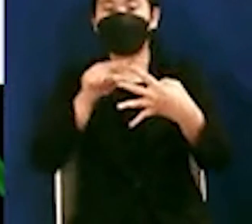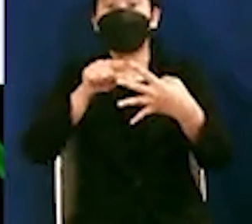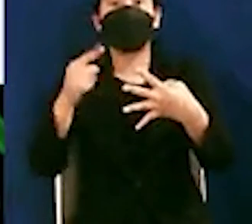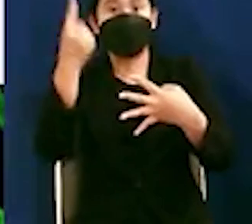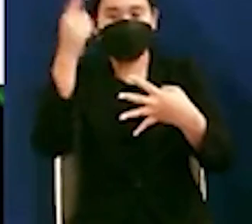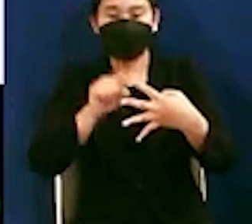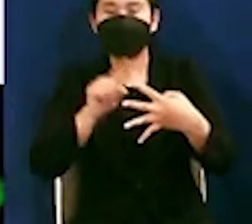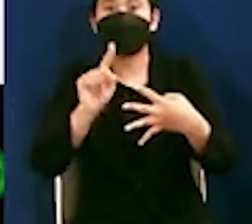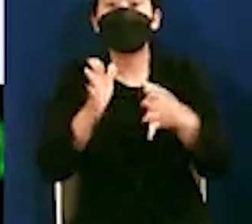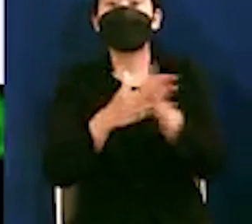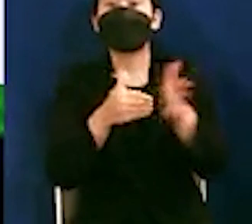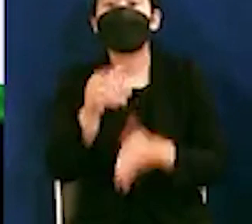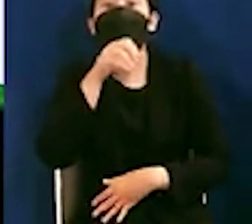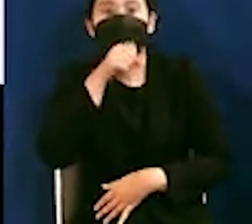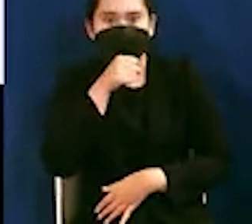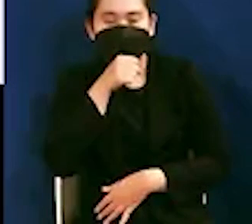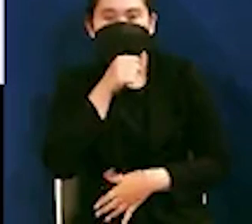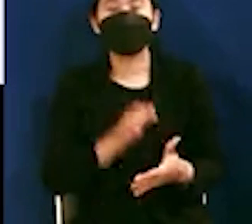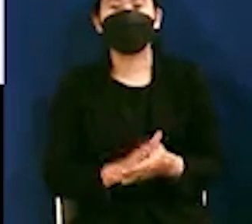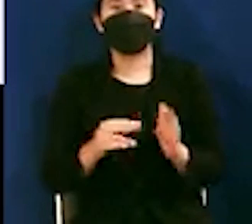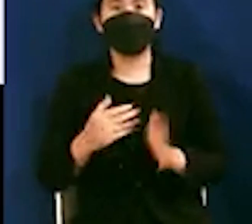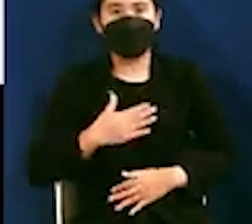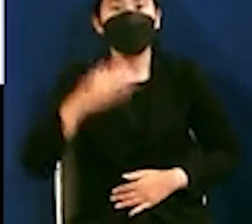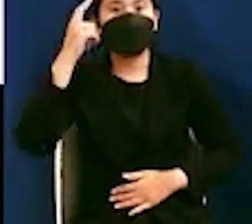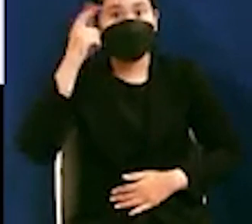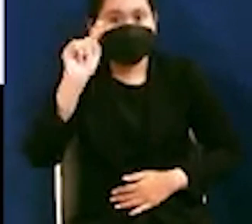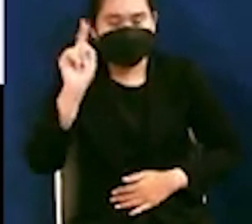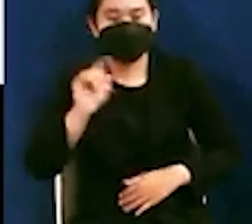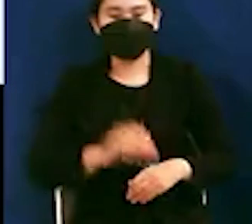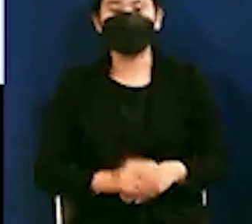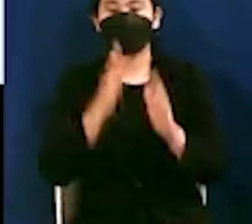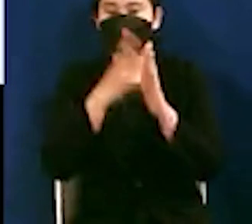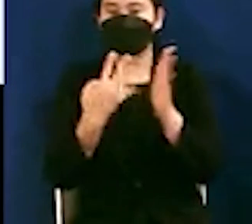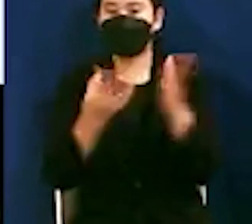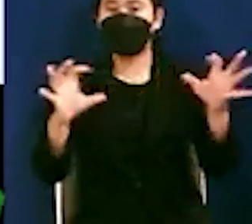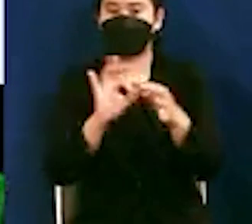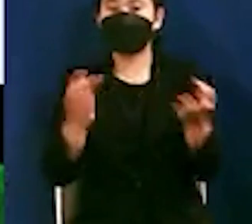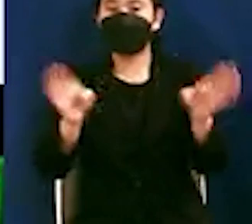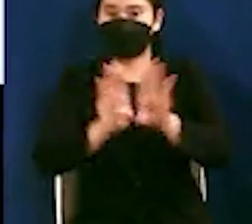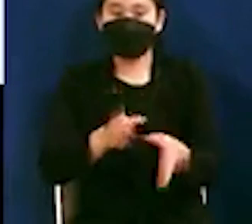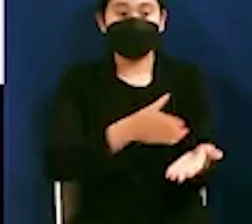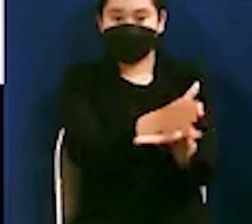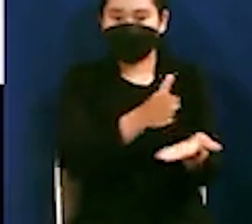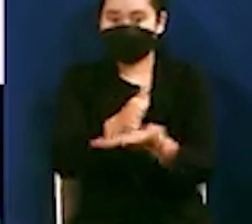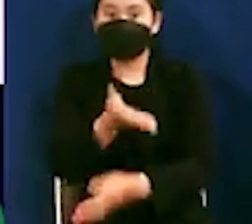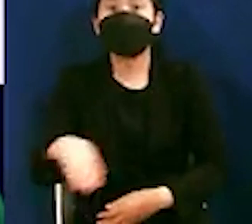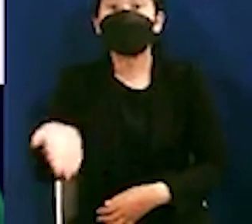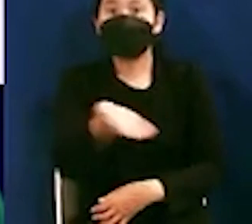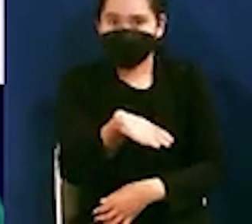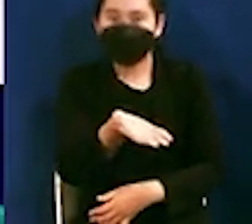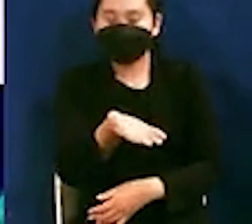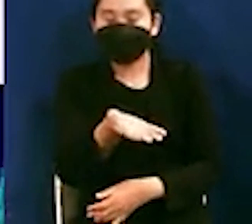ะเป็นเส้นสีส้มนะครับโดยคาดการณ์ว่าหลังจากที่มีมาตรการล็อกดาวน์ได้รับความร่วมมือจากพี่น้องประชาชนและผู้เกี่ยว